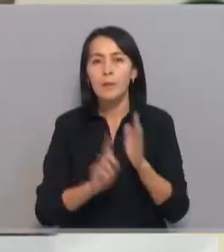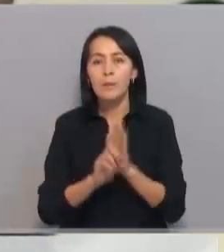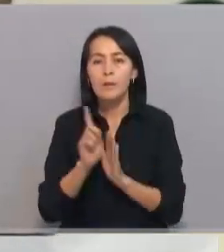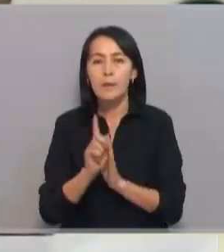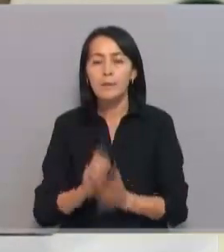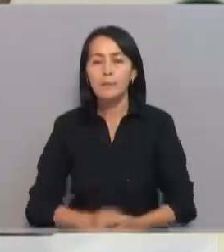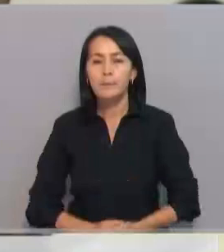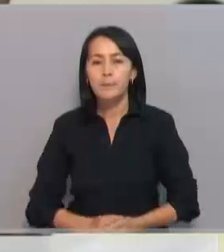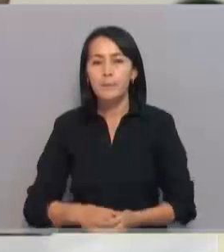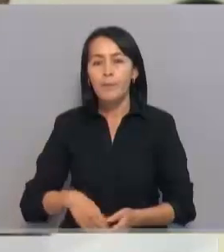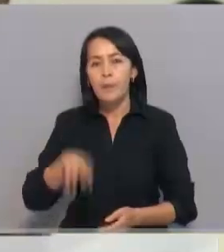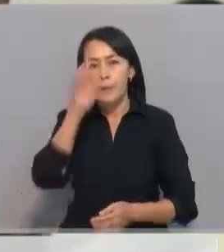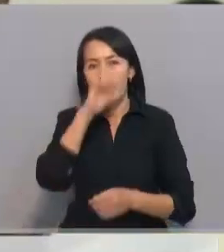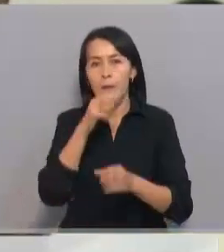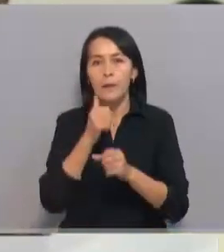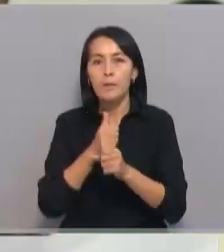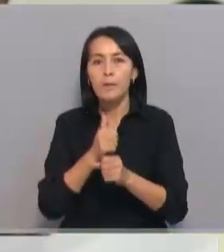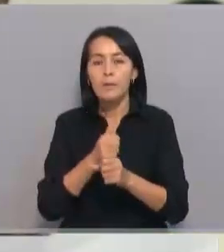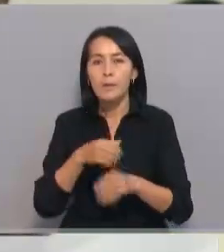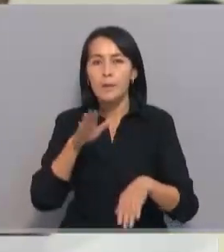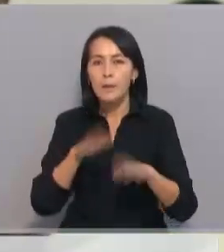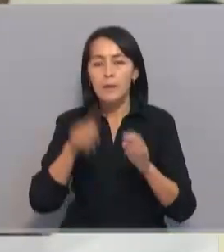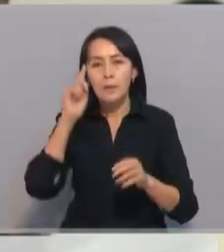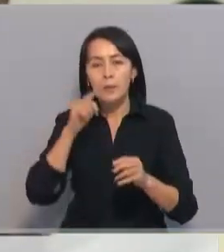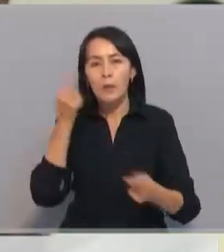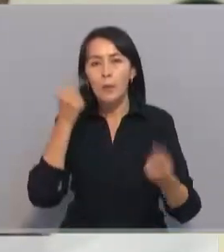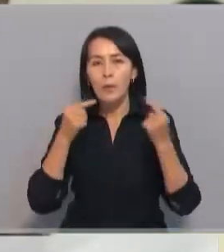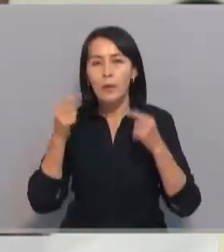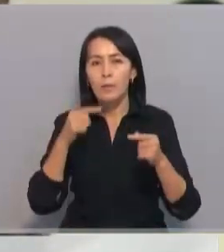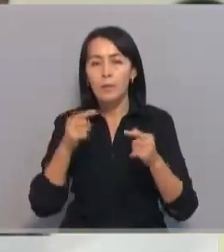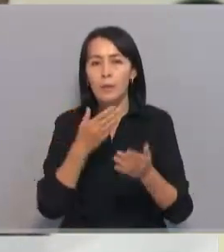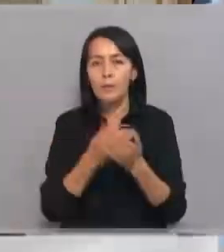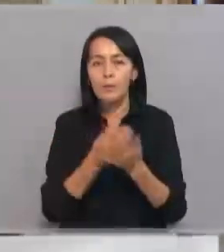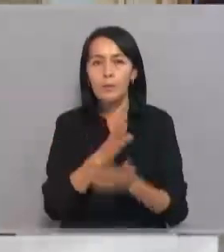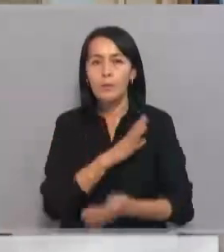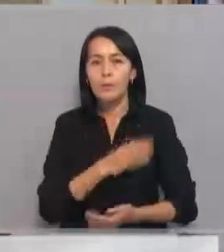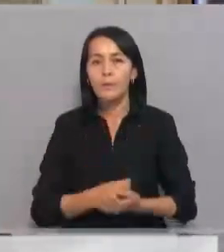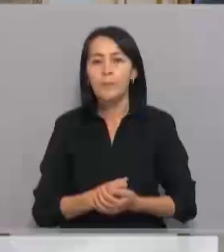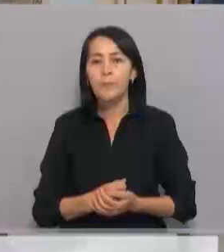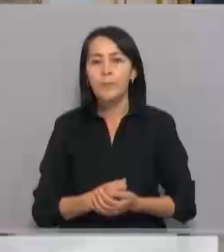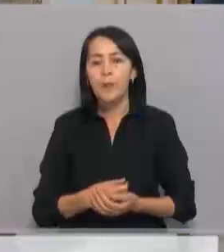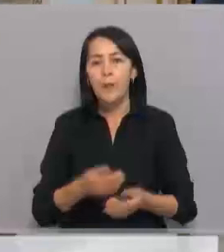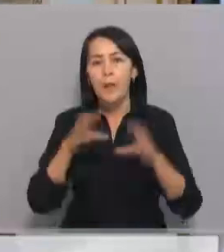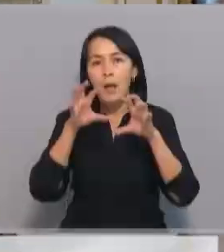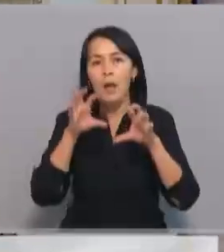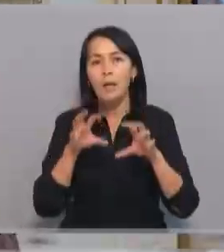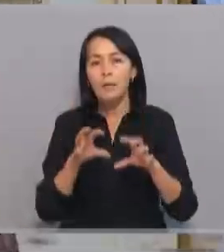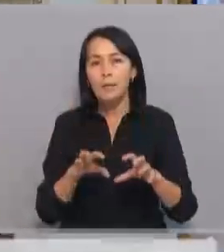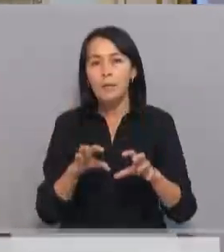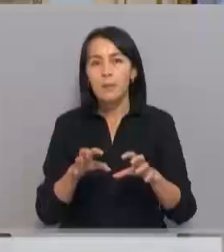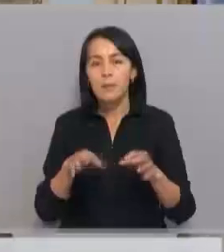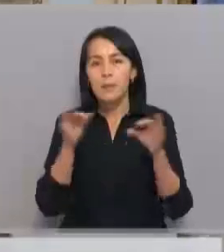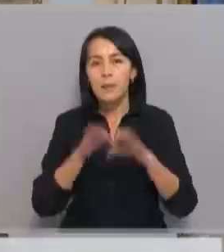енді мынау Қасым Жомарт Кемелұлының ерекше бір ойлап тапқан ұсынысы болу керек. Мынау ата